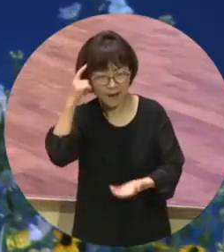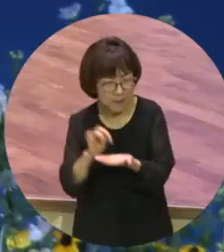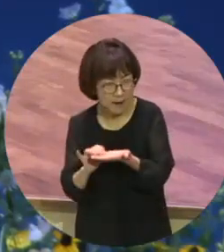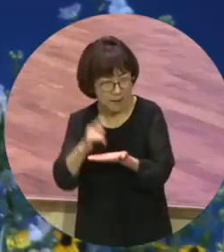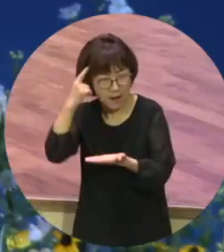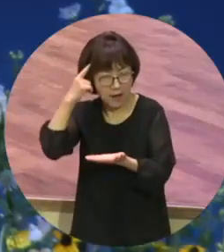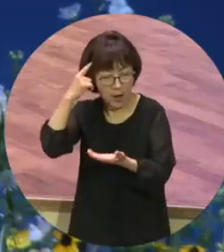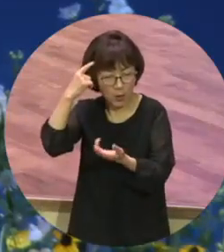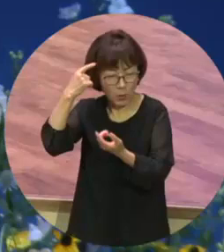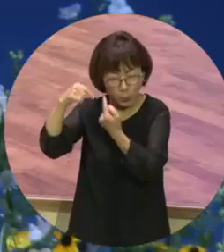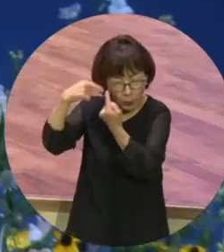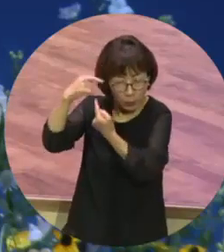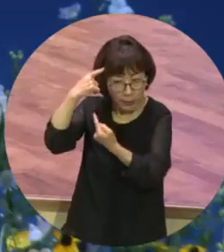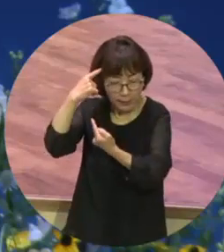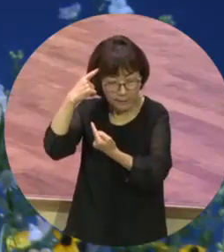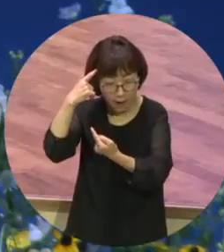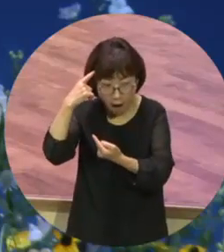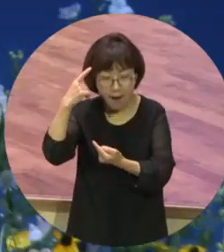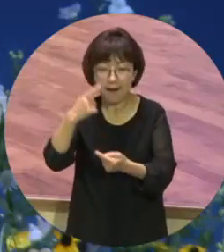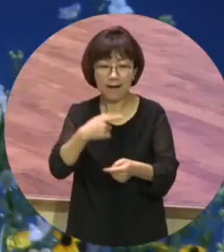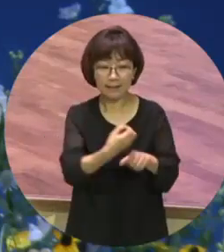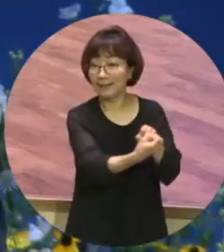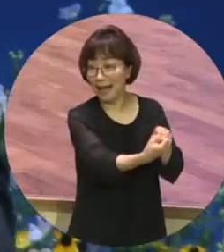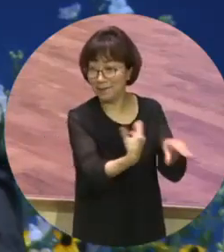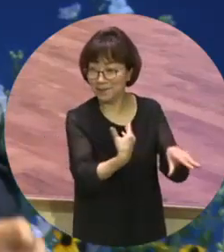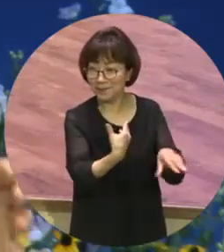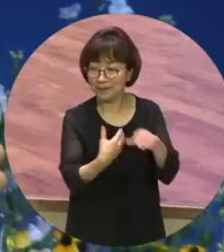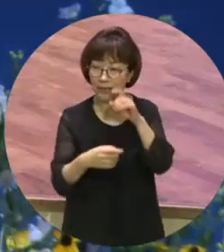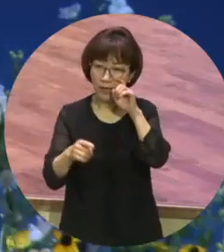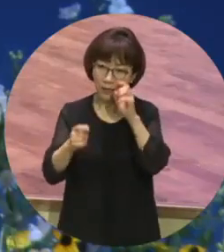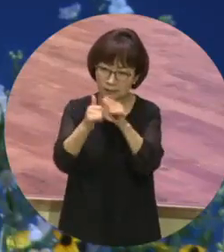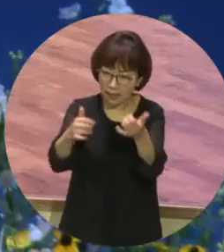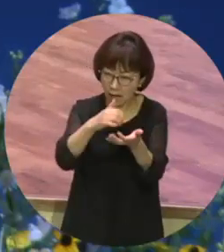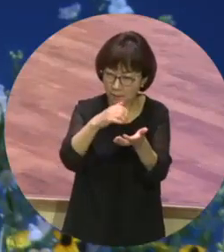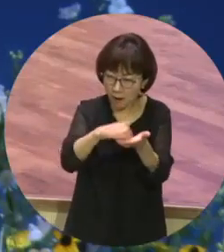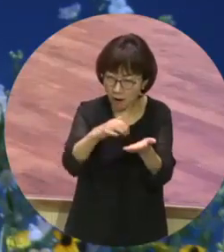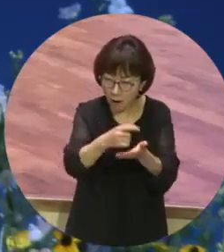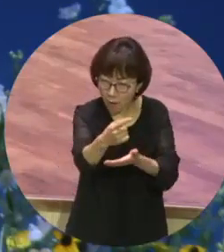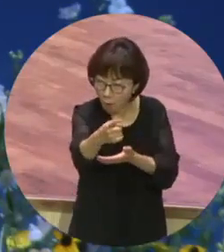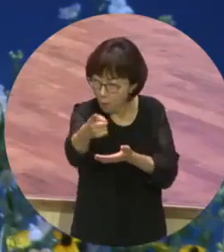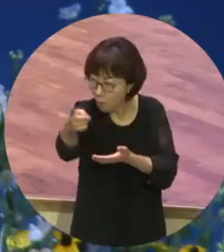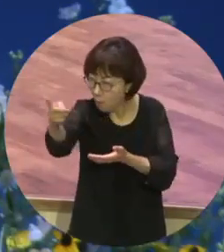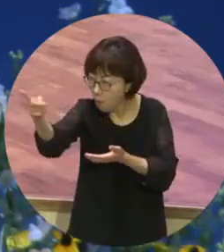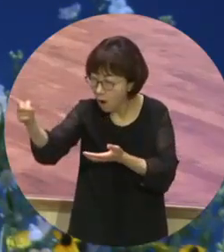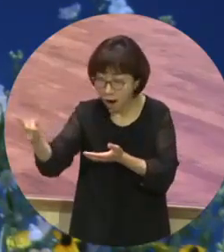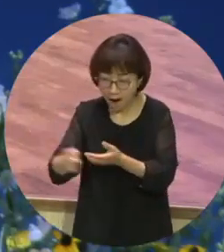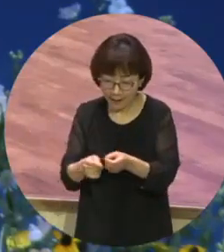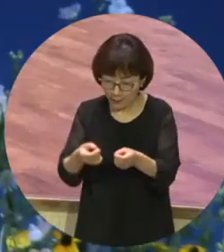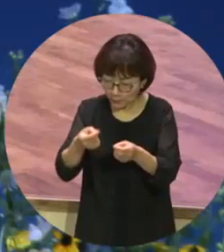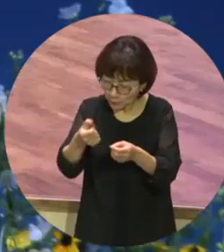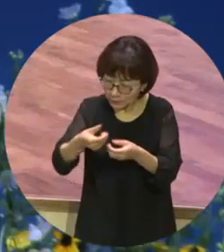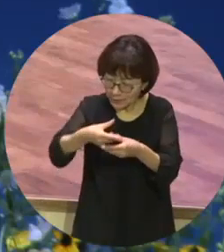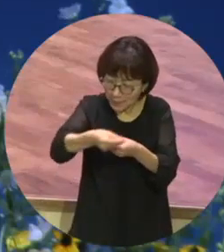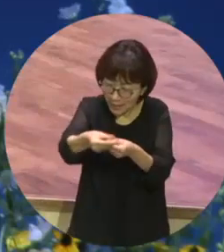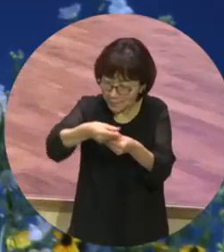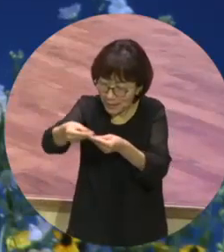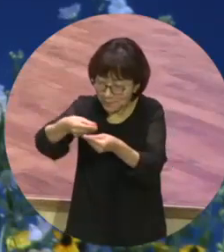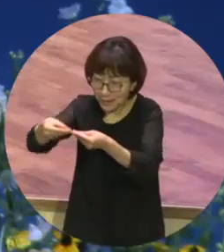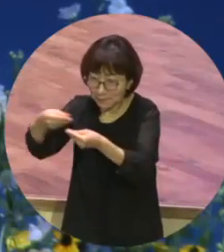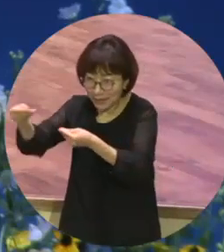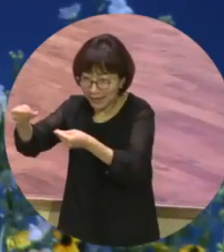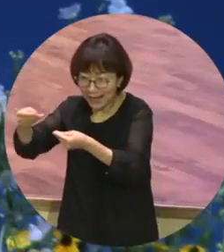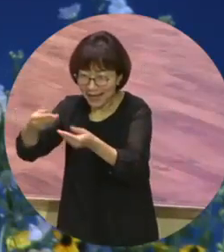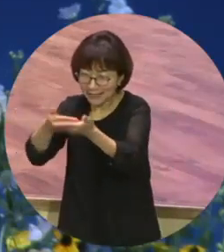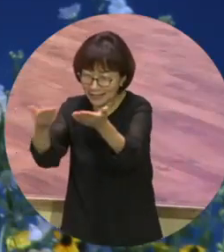굴렸습니다. 계산을 딱 해보니까 이만한 사람을 그래도 조금씩이라도 먹이려고 하면